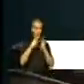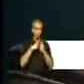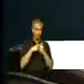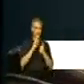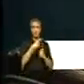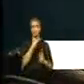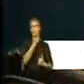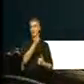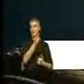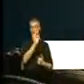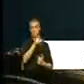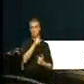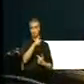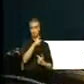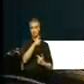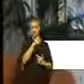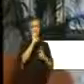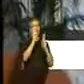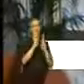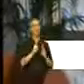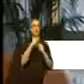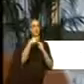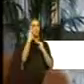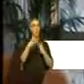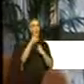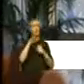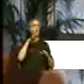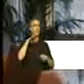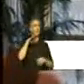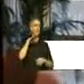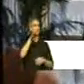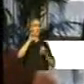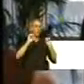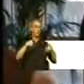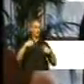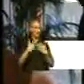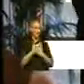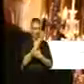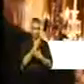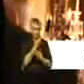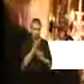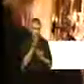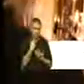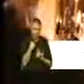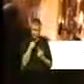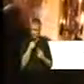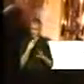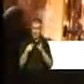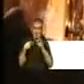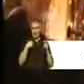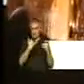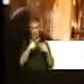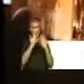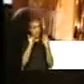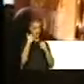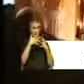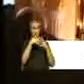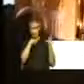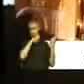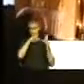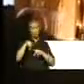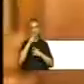באמירה הפופוליסטית שלו להפסיק את פרויקט מטוסו של הנשיא. אז ככה דברים, אני חזרתי הבוקר מארצות הברית, הוא